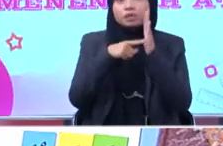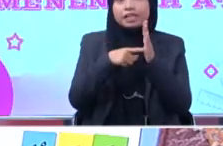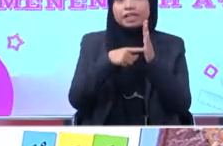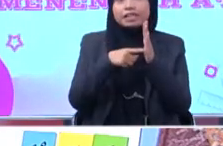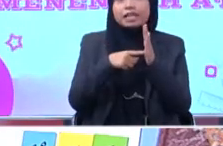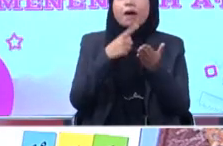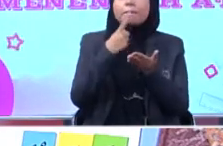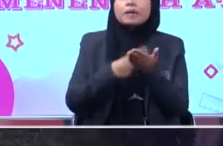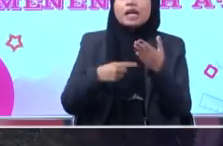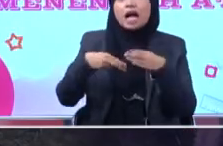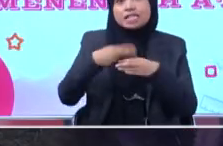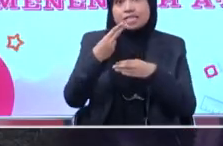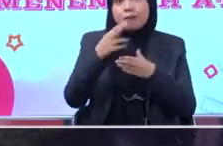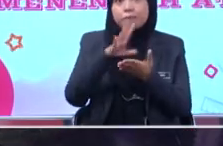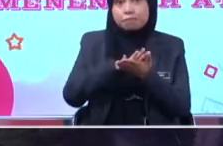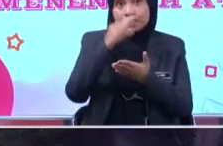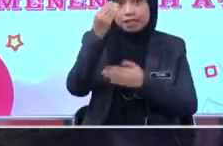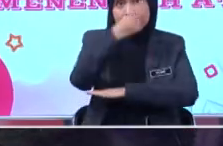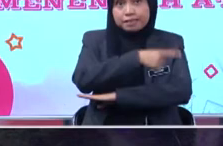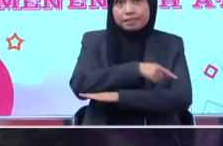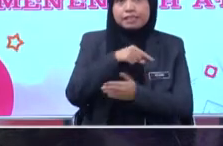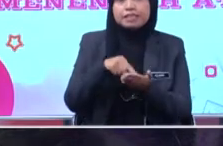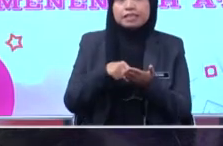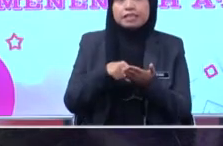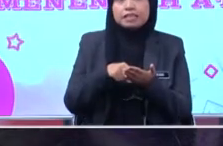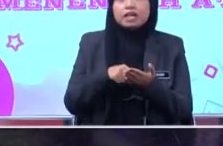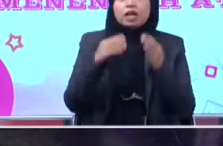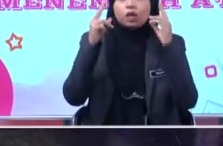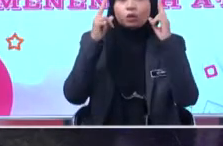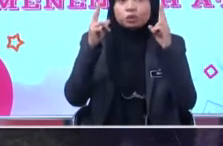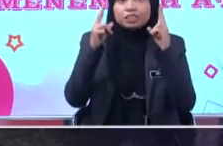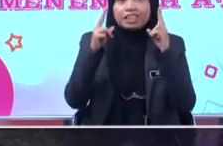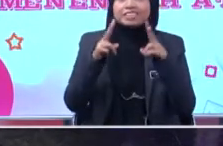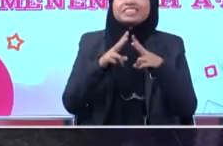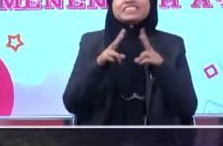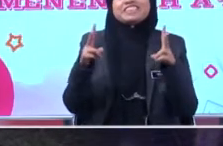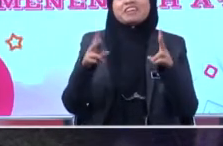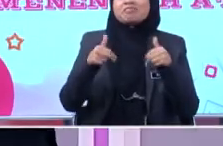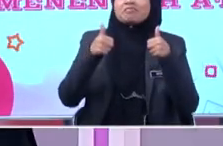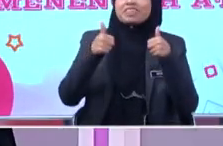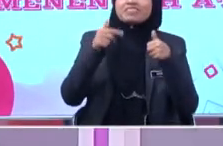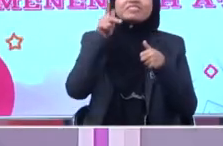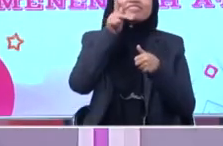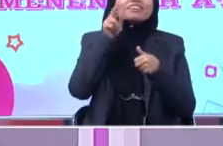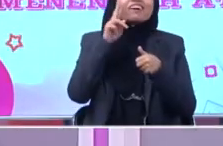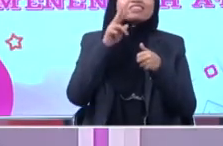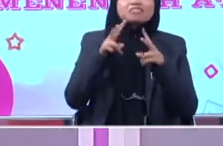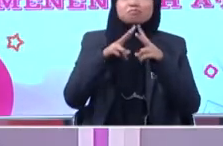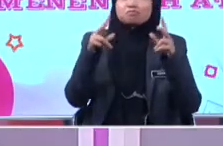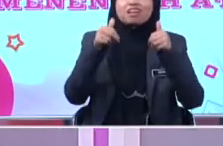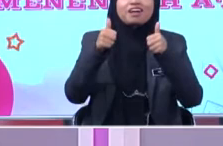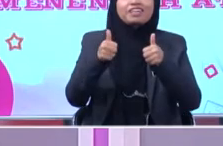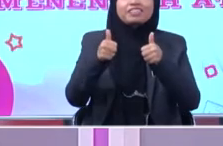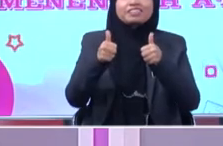hari ini Oke basket nelayan Pada hari ini saya melihat rimmel sangat Cemerlang padahal sangat sangat Cemerlang